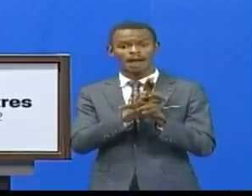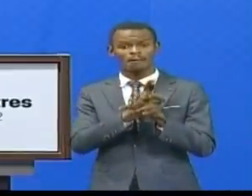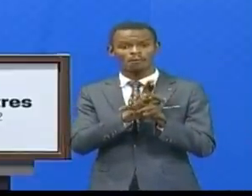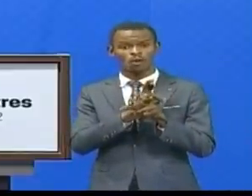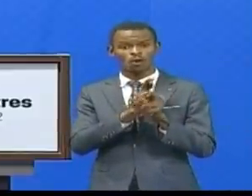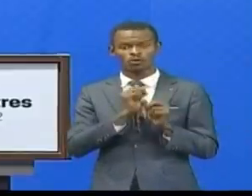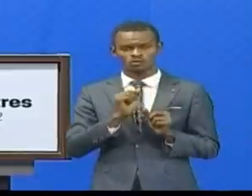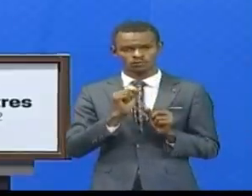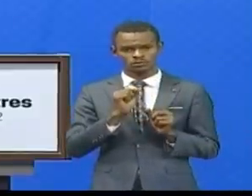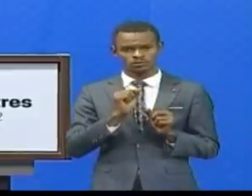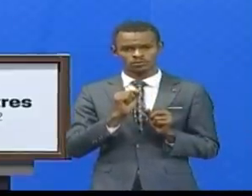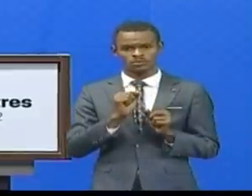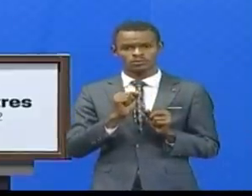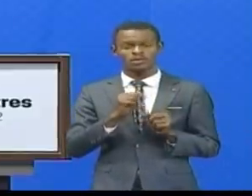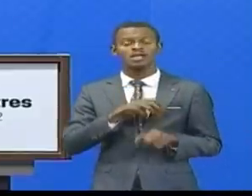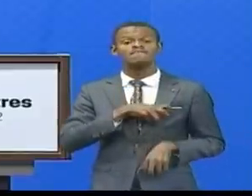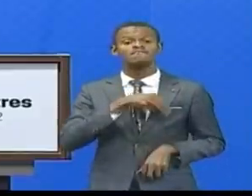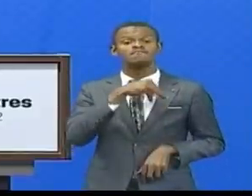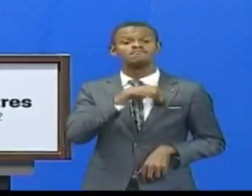et du Fonds monétaire international.